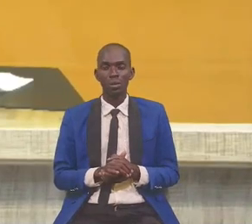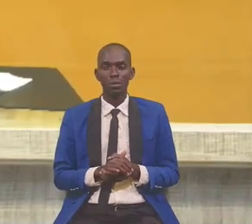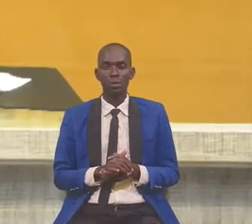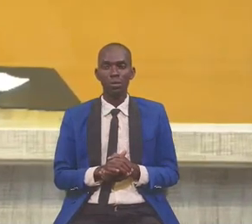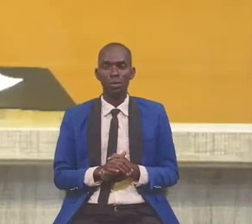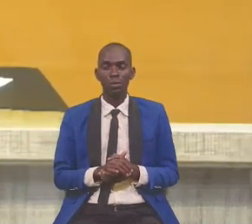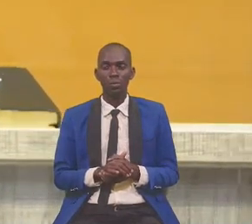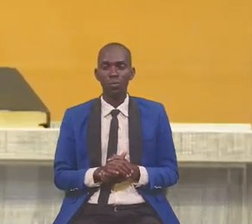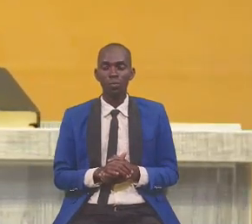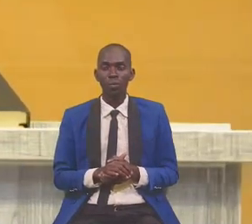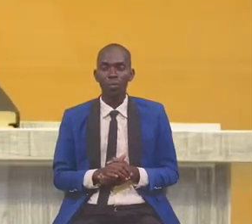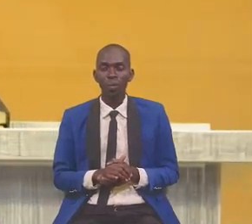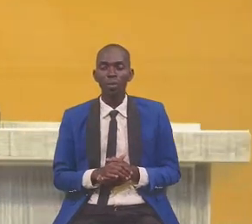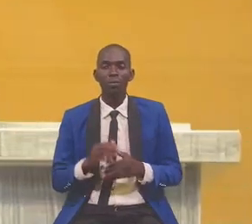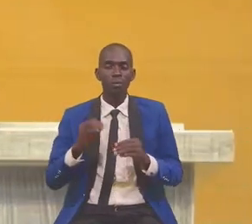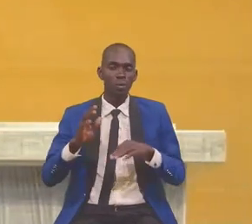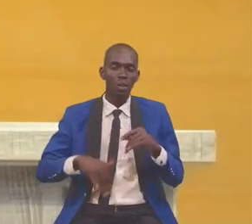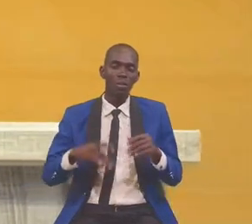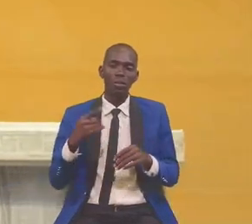Que la hauteur que tu as eu avant